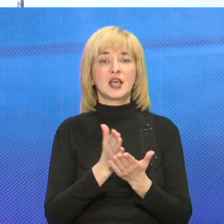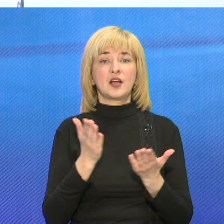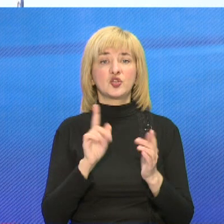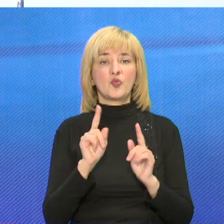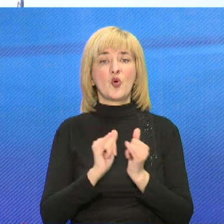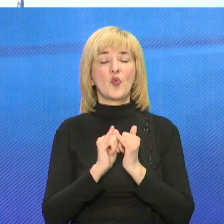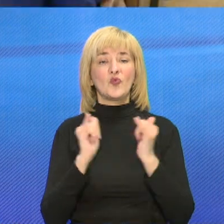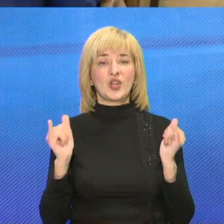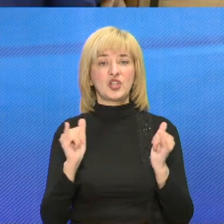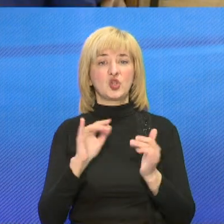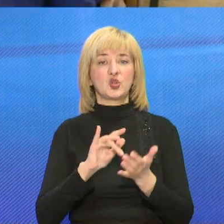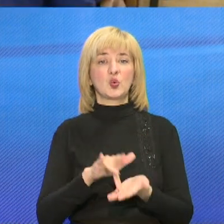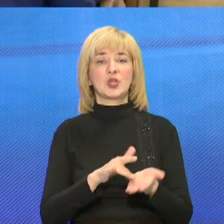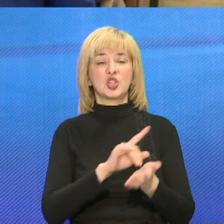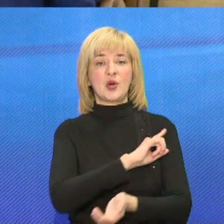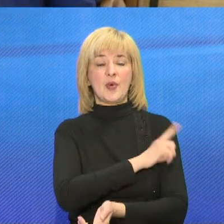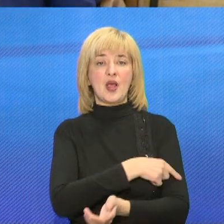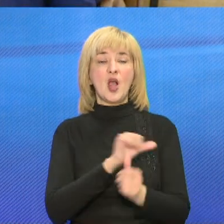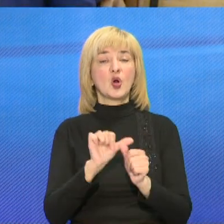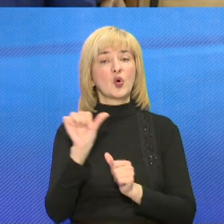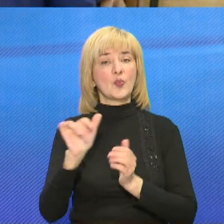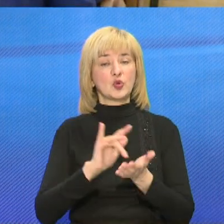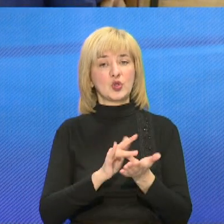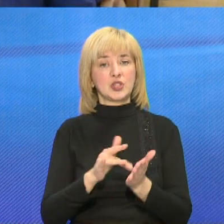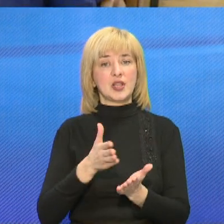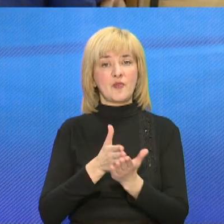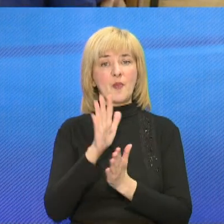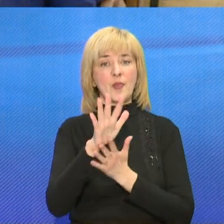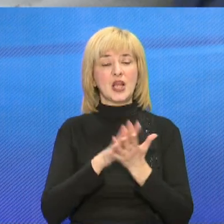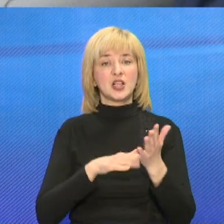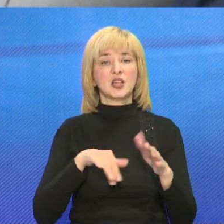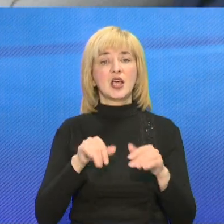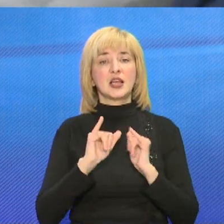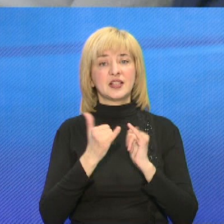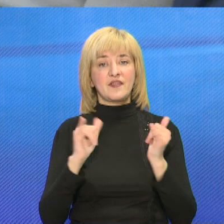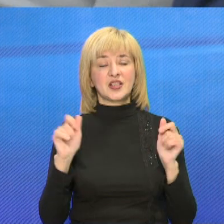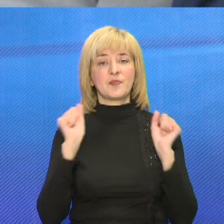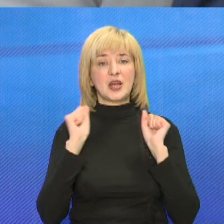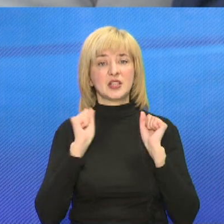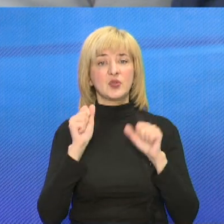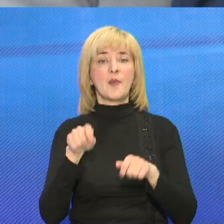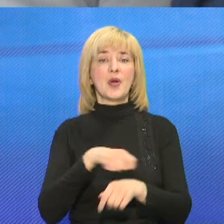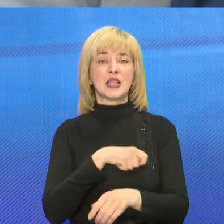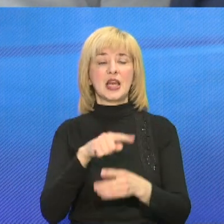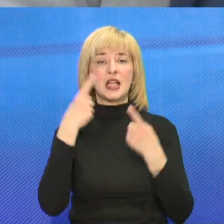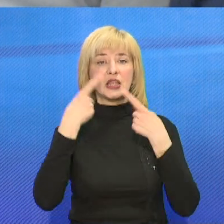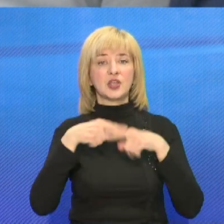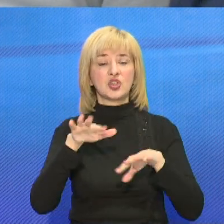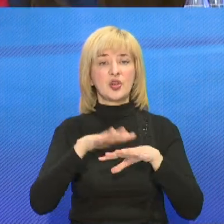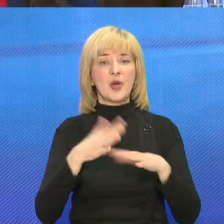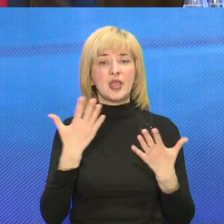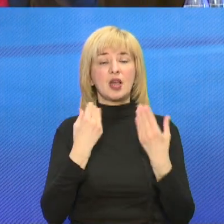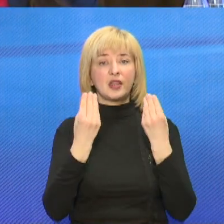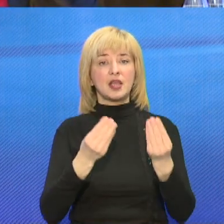увеличили туристический потенциал. Апроч туристичного направку, протягне развиваться спортивная материально-техничная база, якая даст необходимый подморок